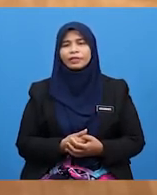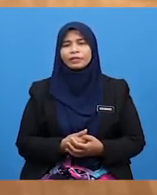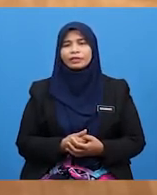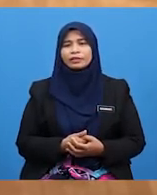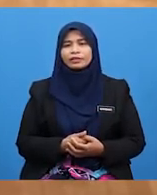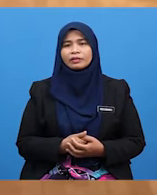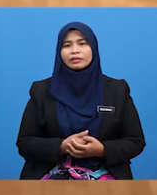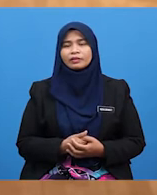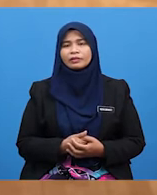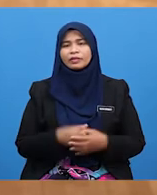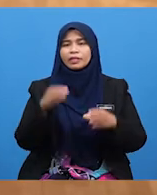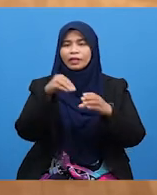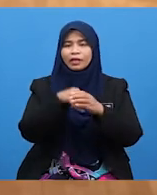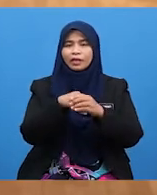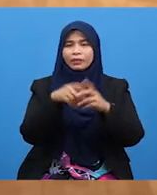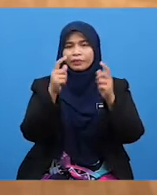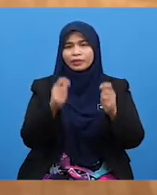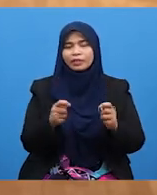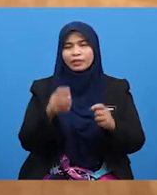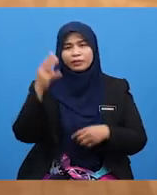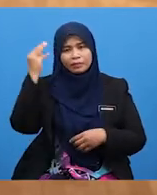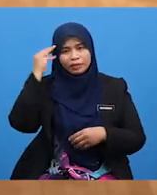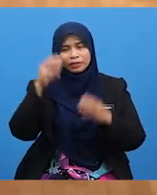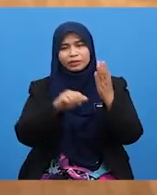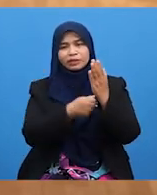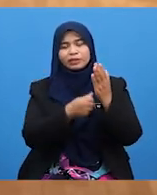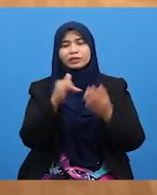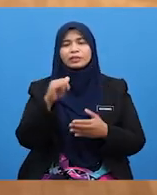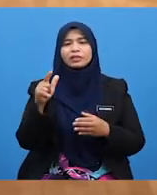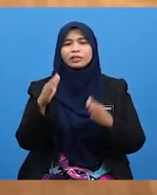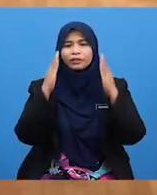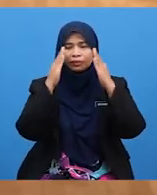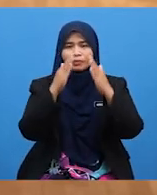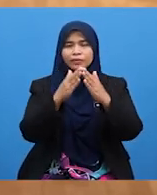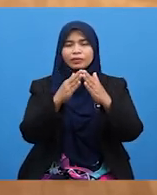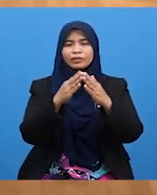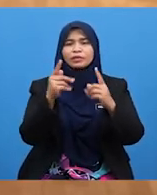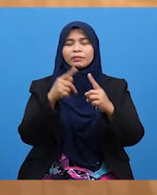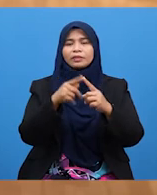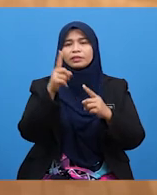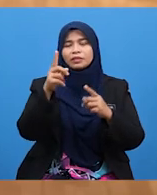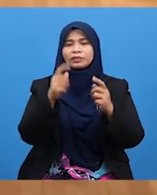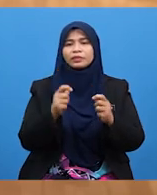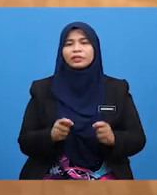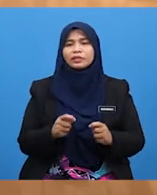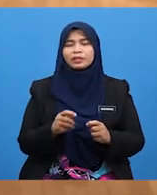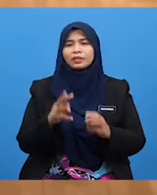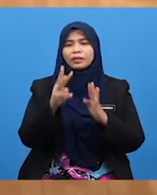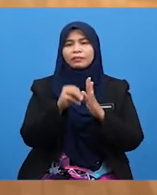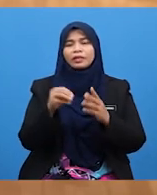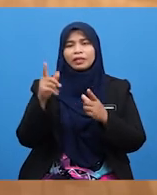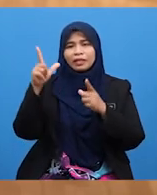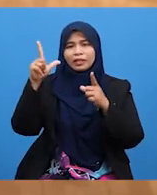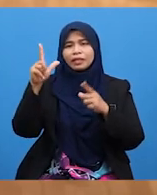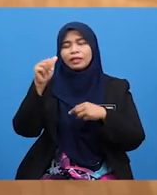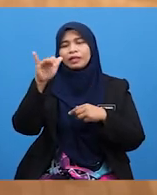terlampau keras. Jadi dalam teknik Melayu asli ni, ia menumpukan kepada satu teknik melayang. Seperti yang kita